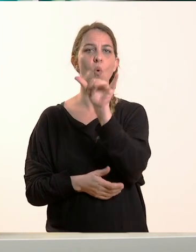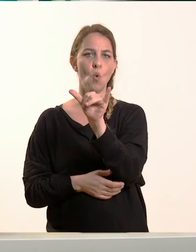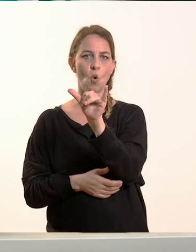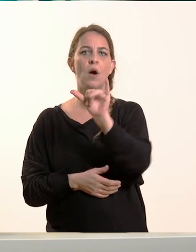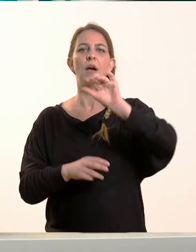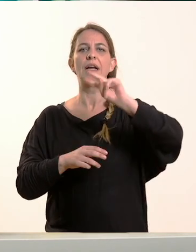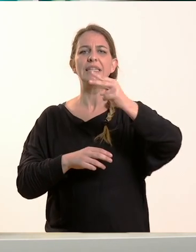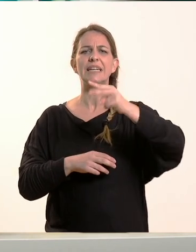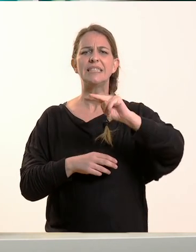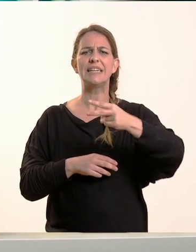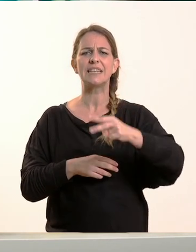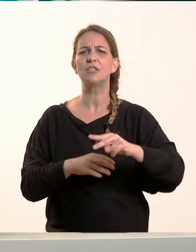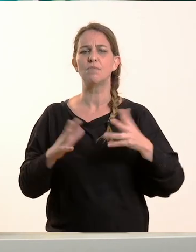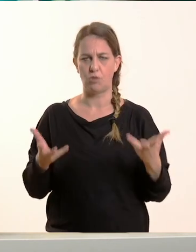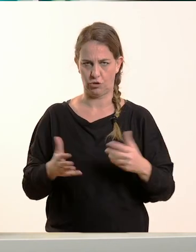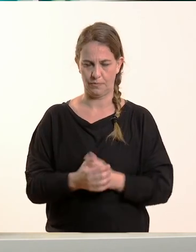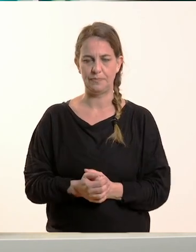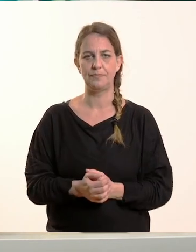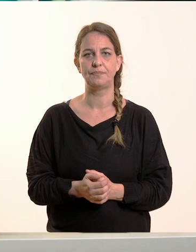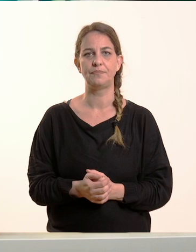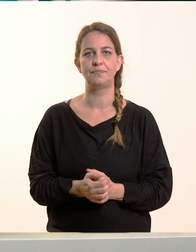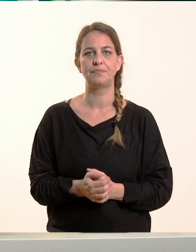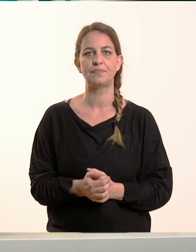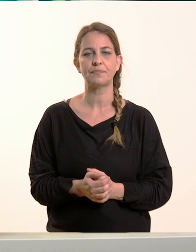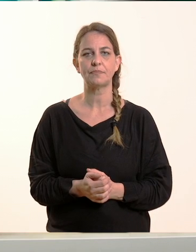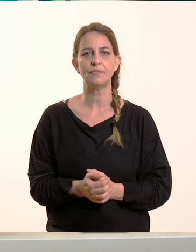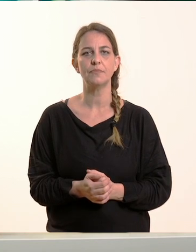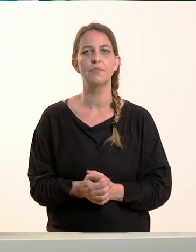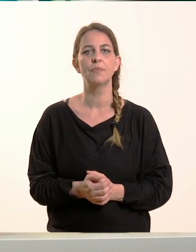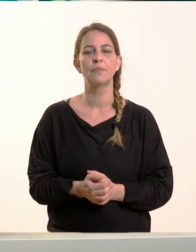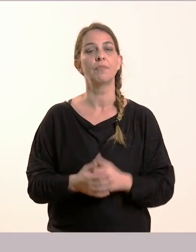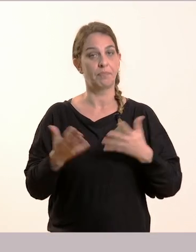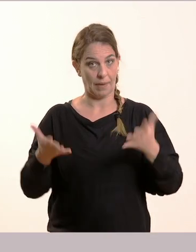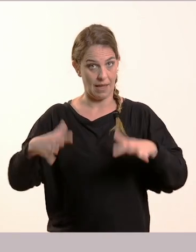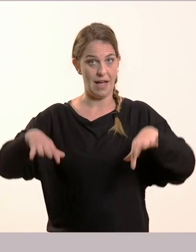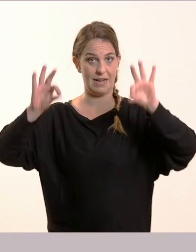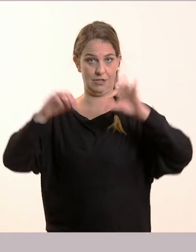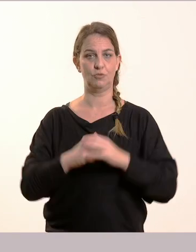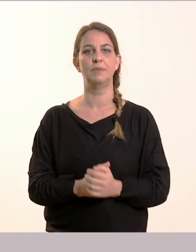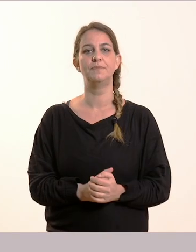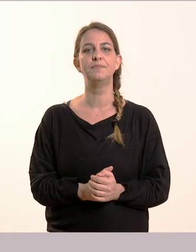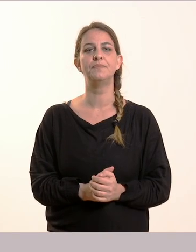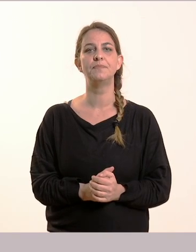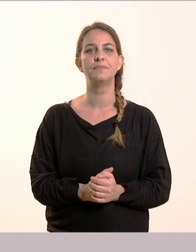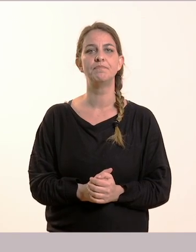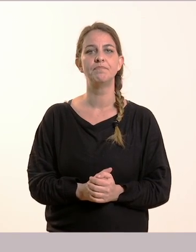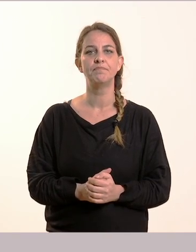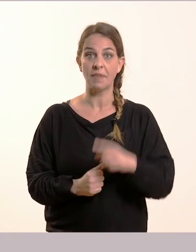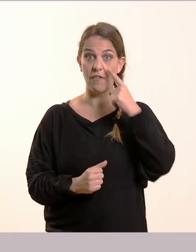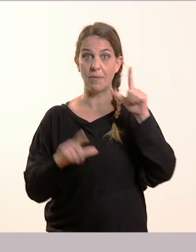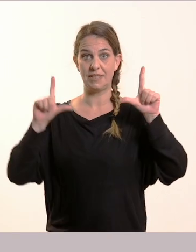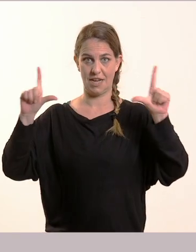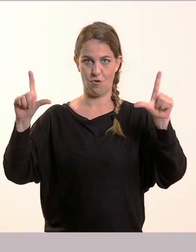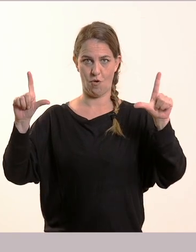σήμερα αυτά που τελειώνουν σε ου. Λοιπόν, ας ξεκινήσουμε. Για κοιτάξτε εδώ πέρα. Συναστήματα. Σας έχω εδώ πέρα κάποιες